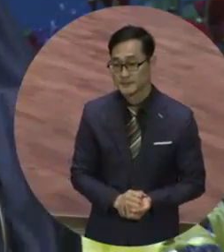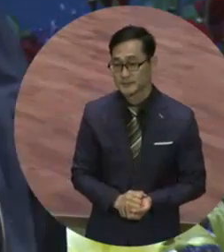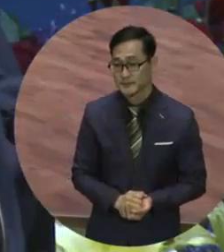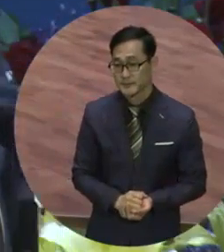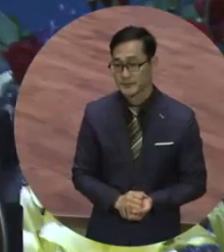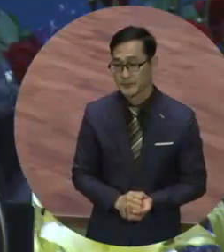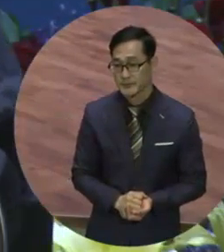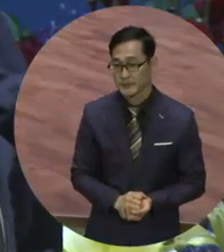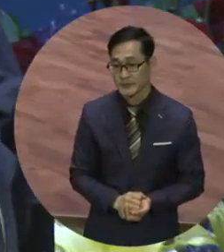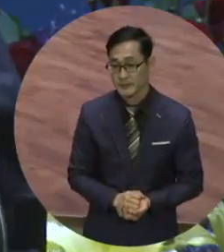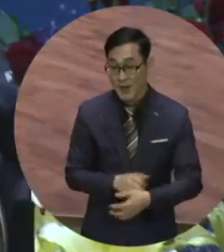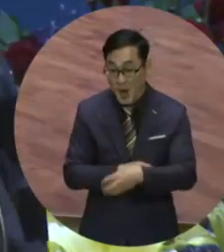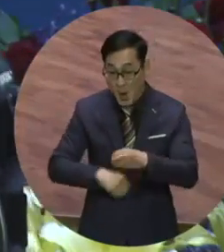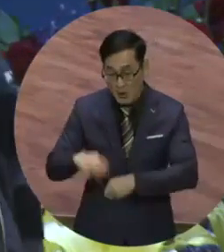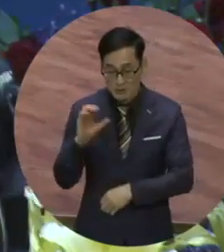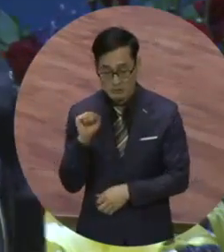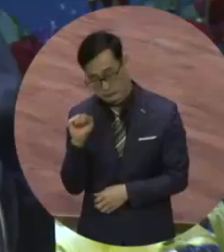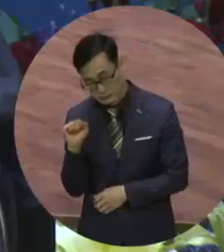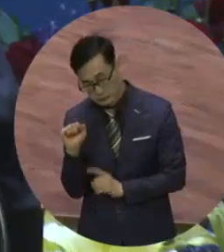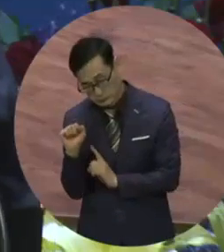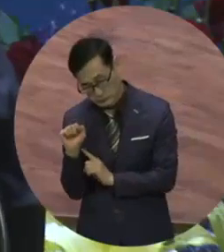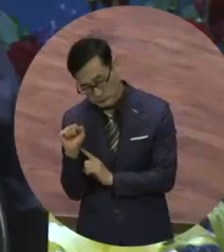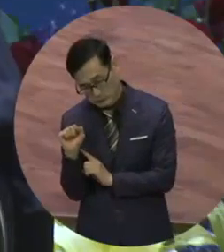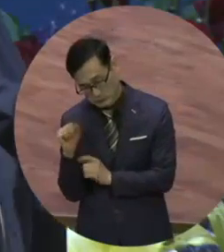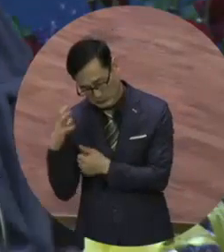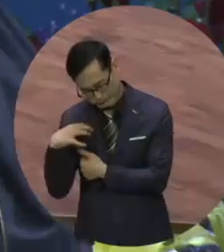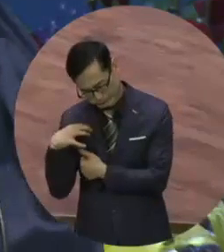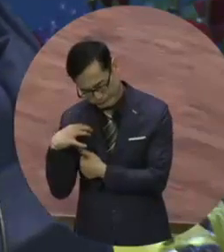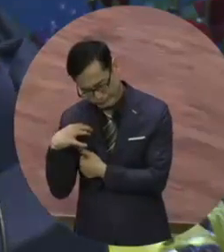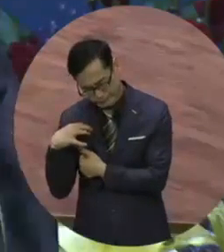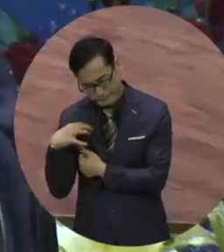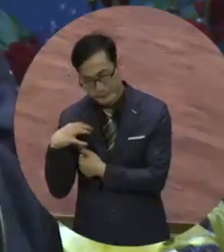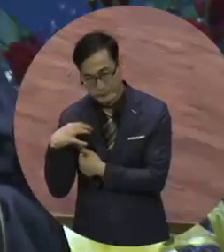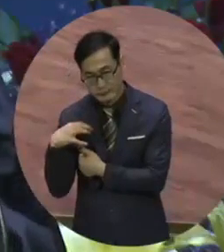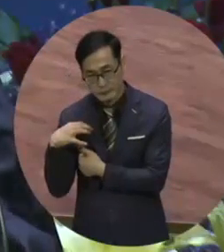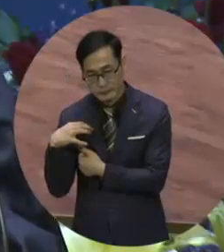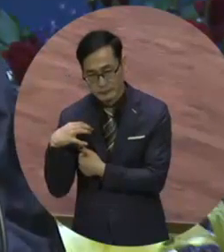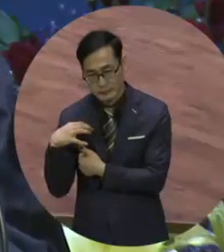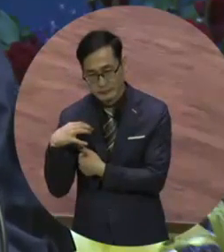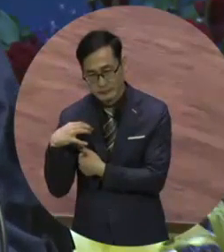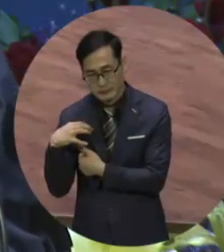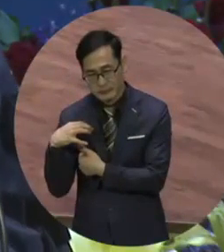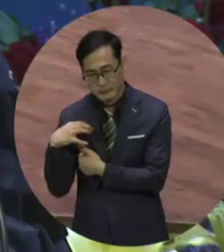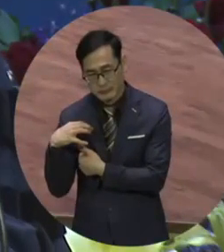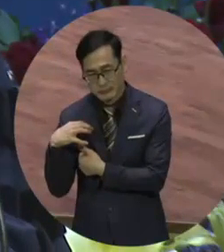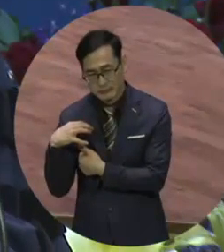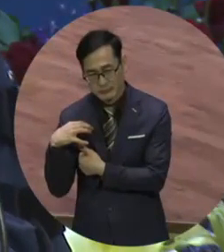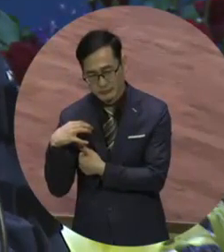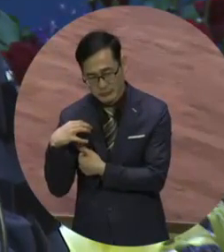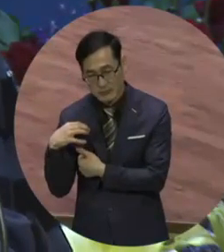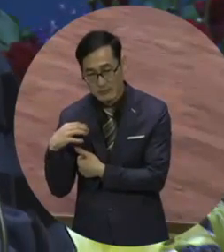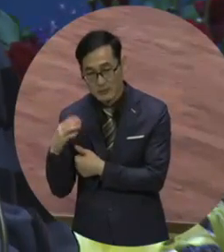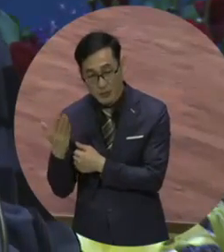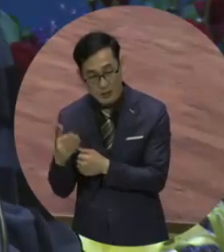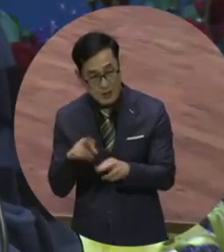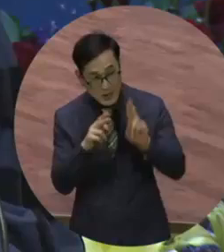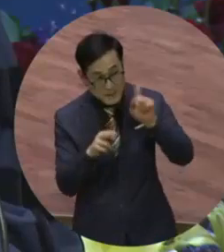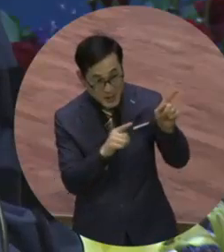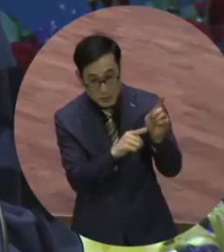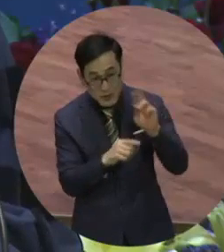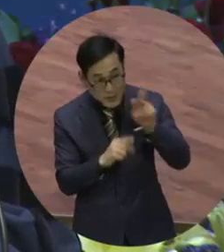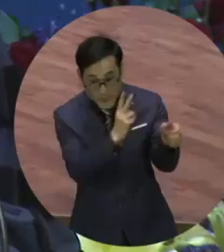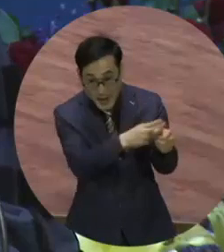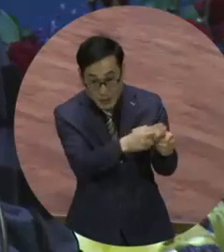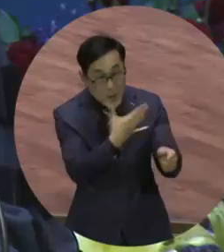오히려 그것에 갇혀가 벗어나지를 못하고 결사하지 못하도록 결사대를 조직해가지고